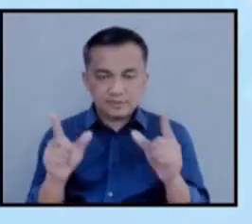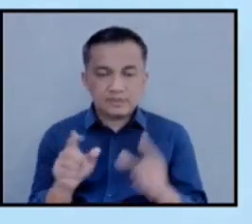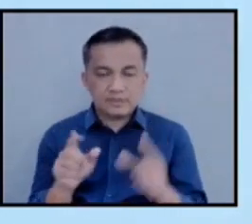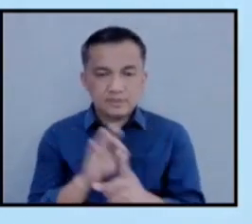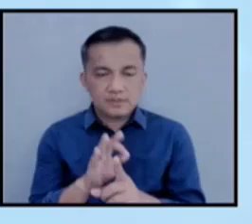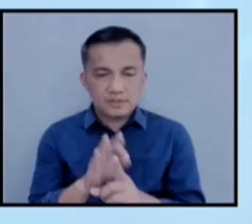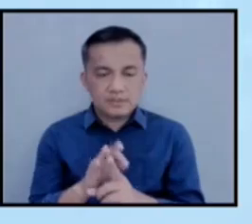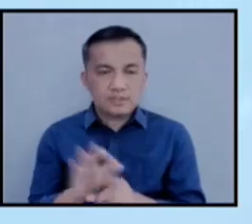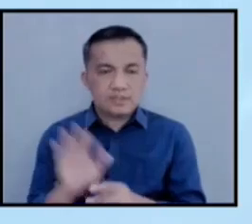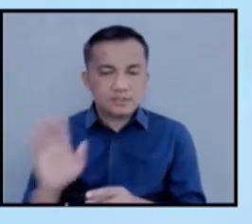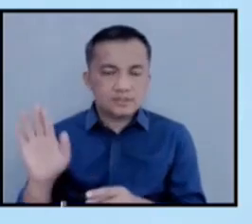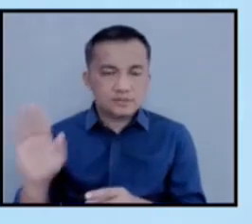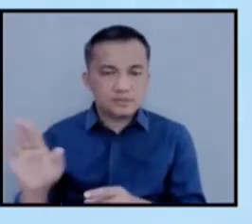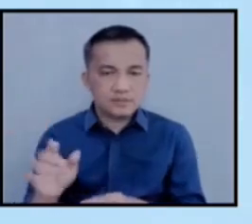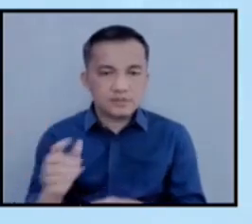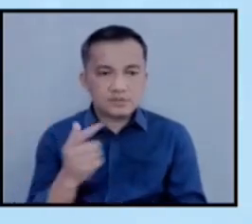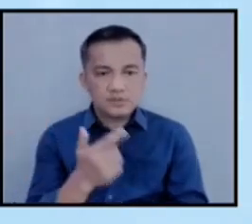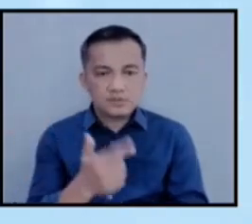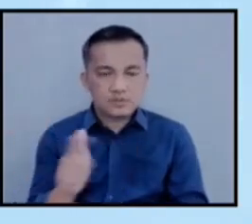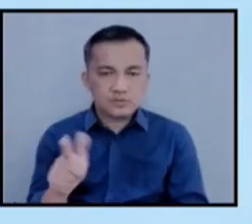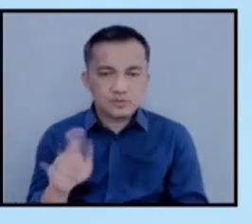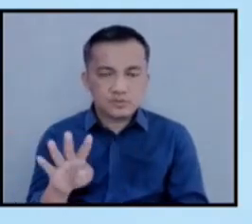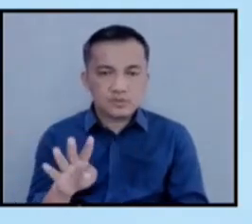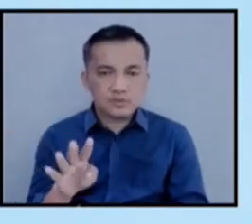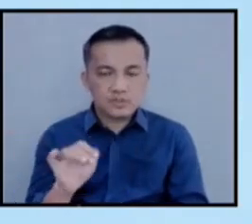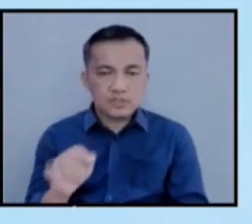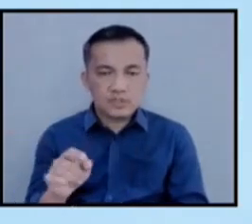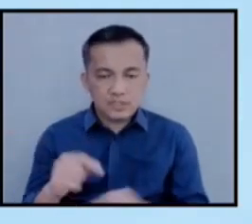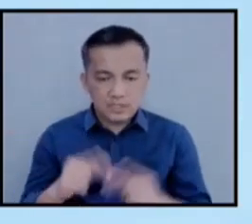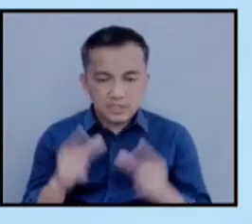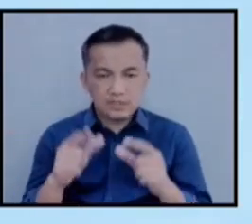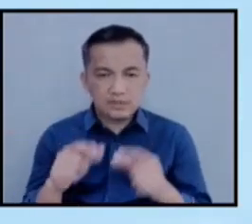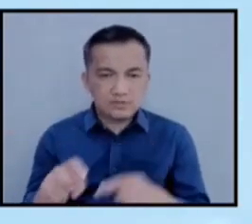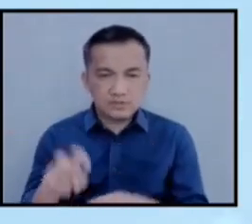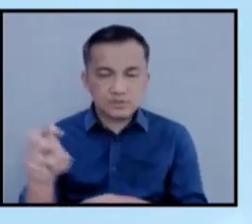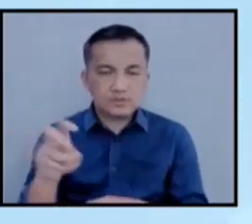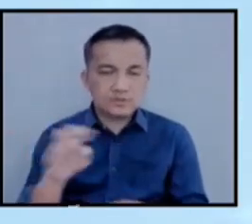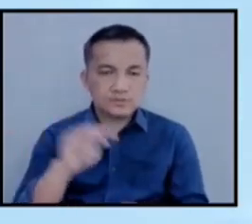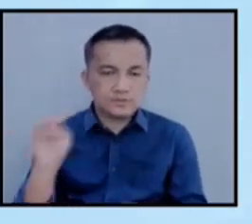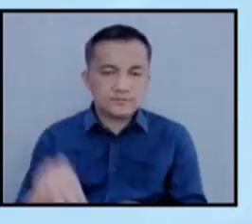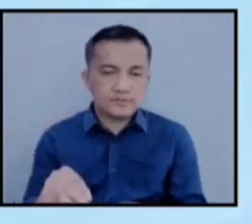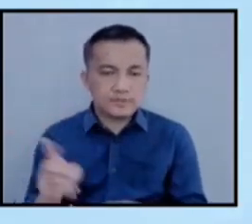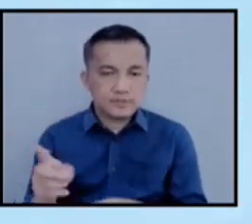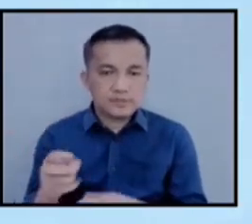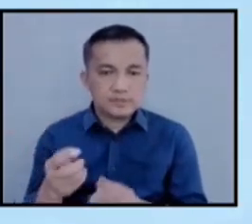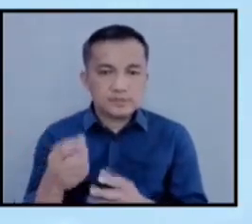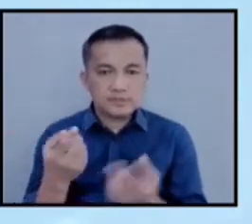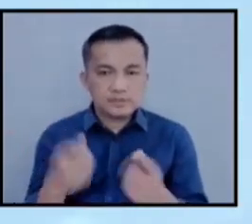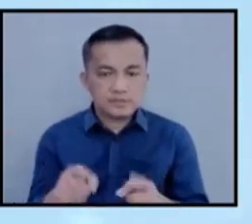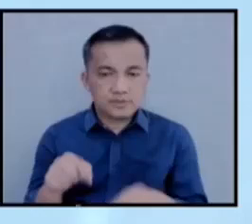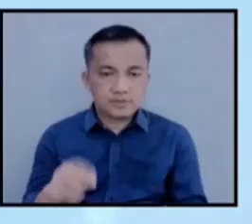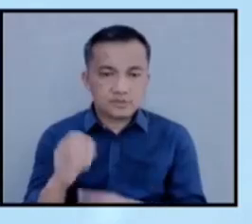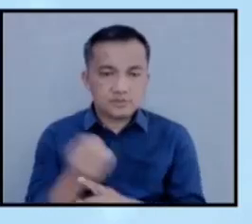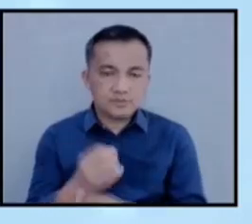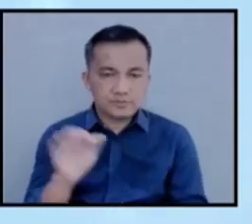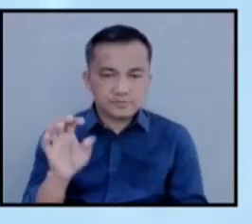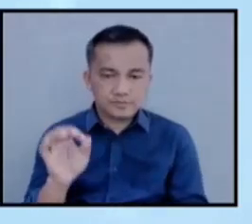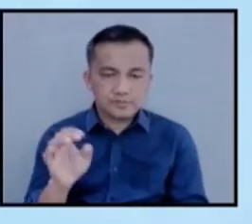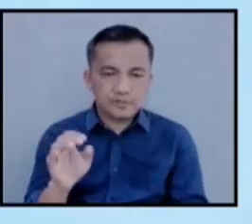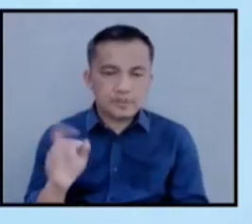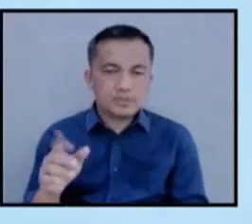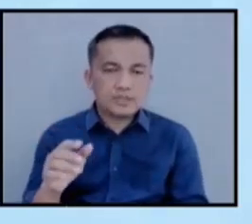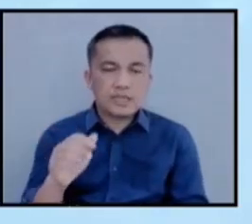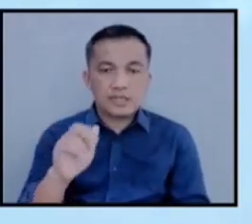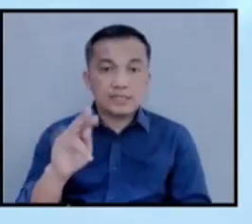kanyang 2024 Chanyeol Live Tour Cityscape in Manila na ginanap nito lamang October 19 sa The Big Dome.